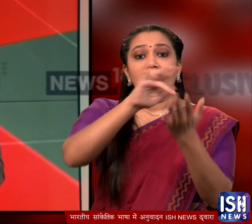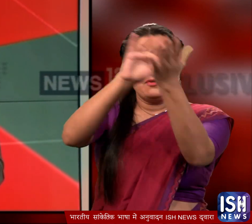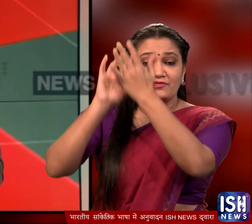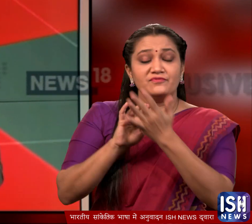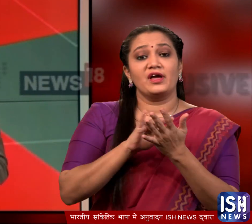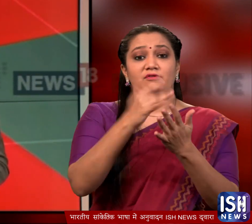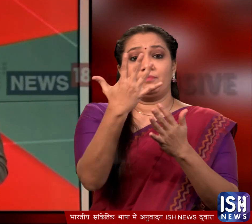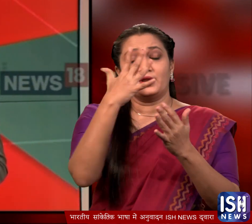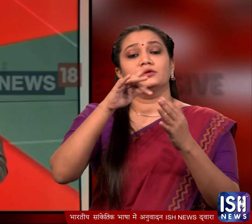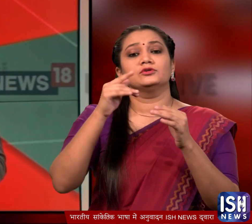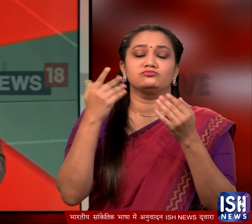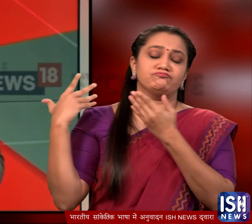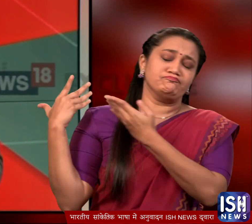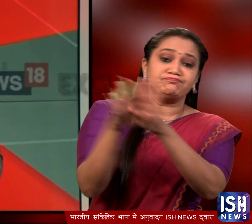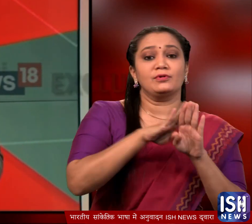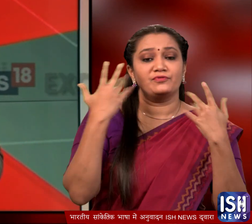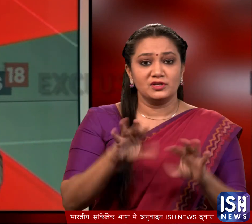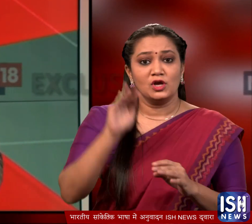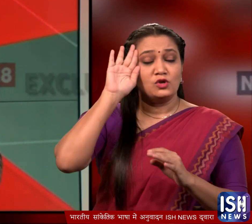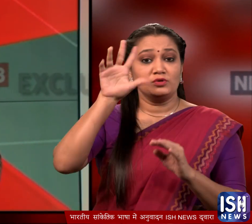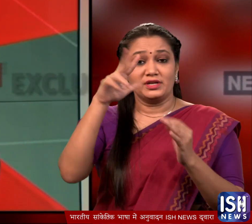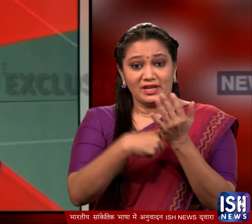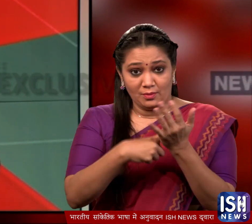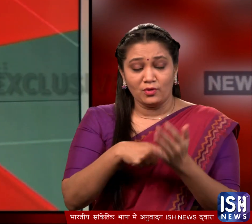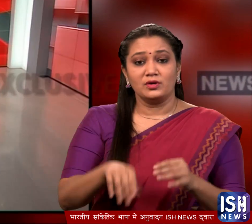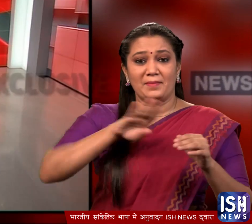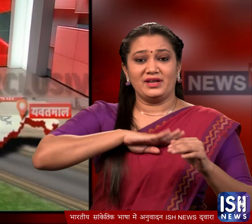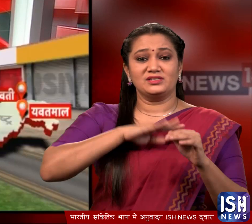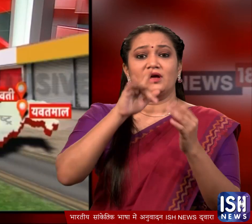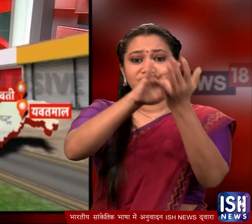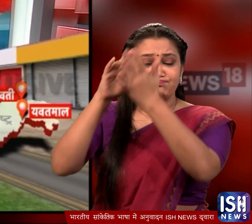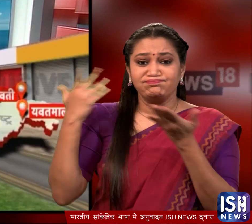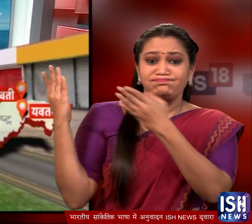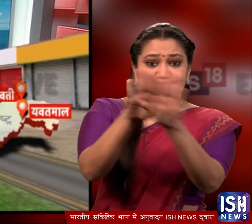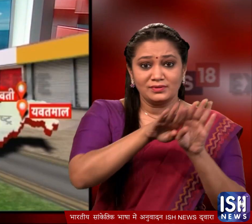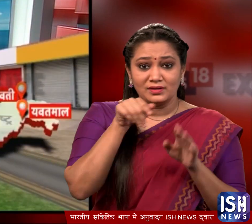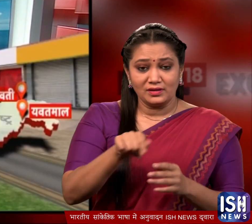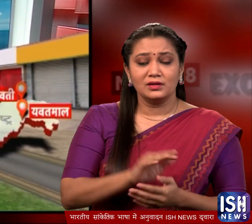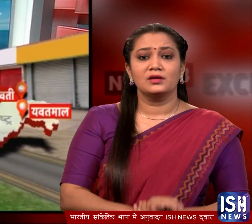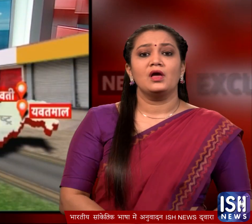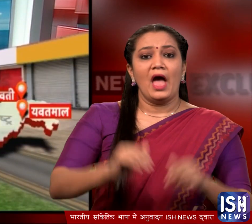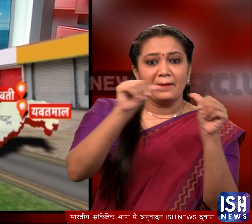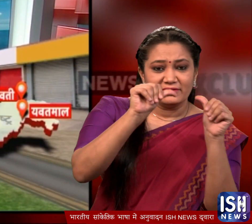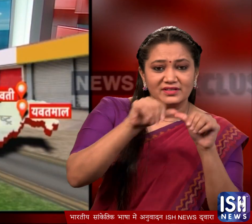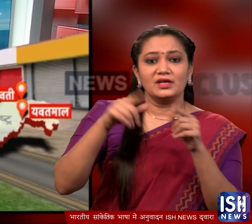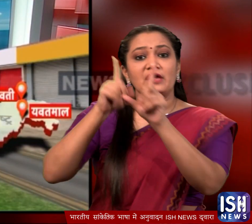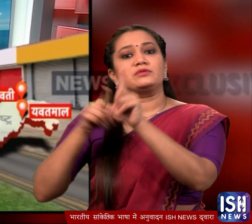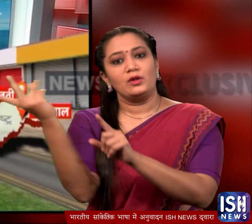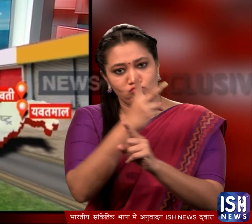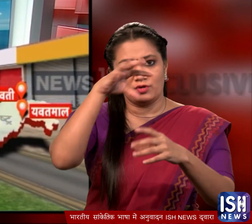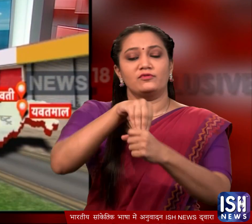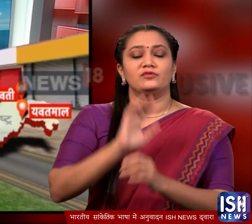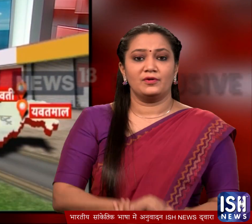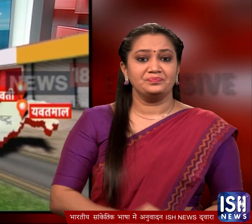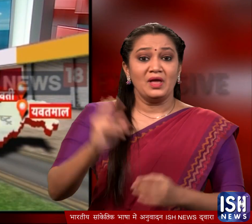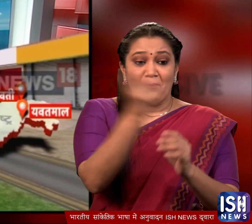5 जिलों में लॉकडाउन लगा दिया। न्यूज़ 18 के विवेक गुप्ता की रिपोर्ट है कि महाराष्ट्र के जिन जिलों में लॉकडाउन लगाया गया उनमें अमरावती और यवतमाल भी